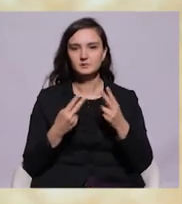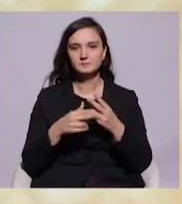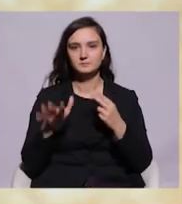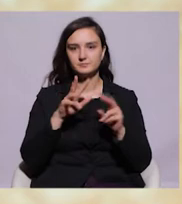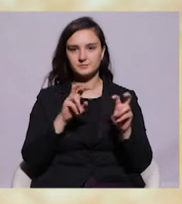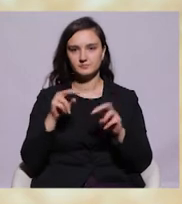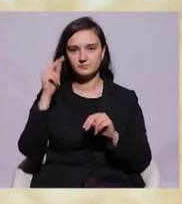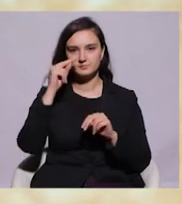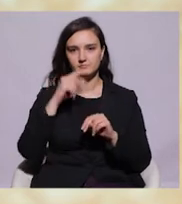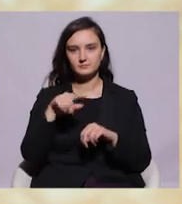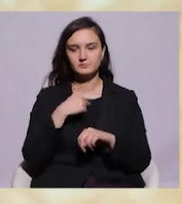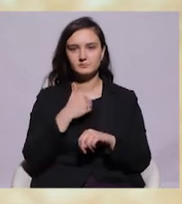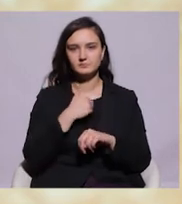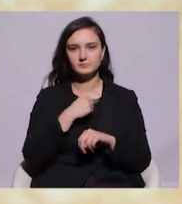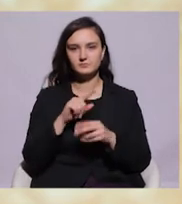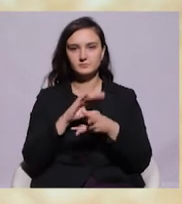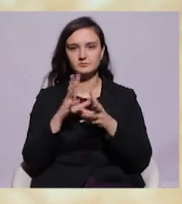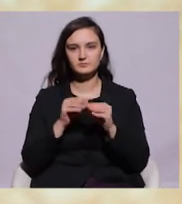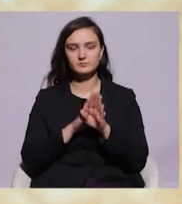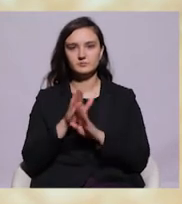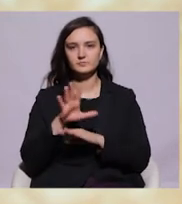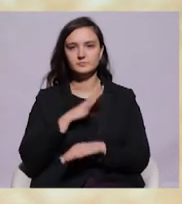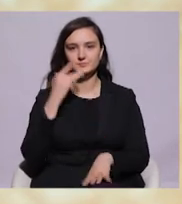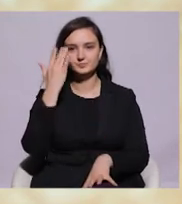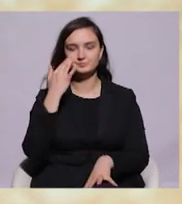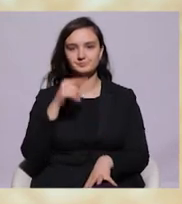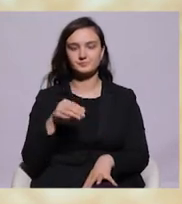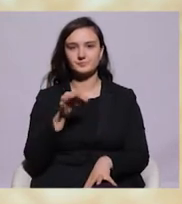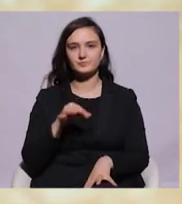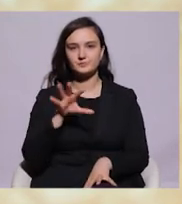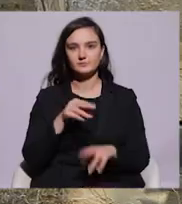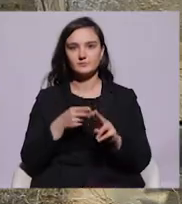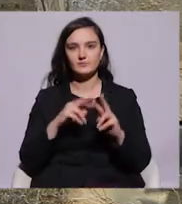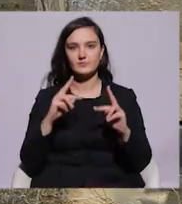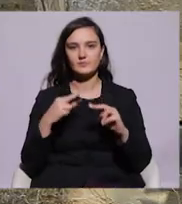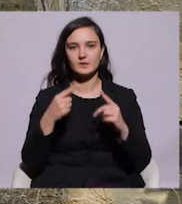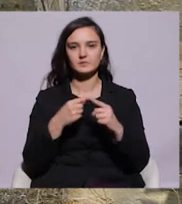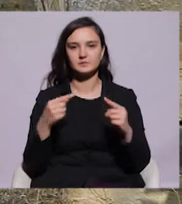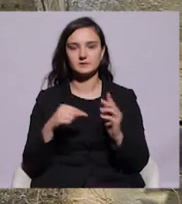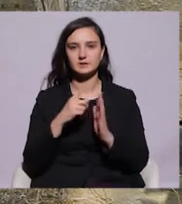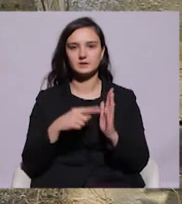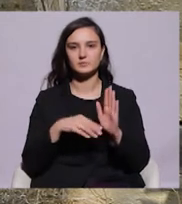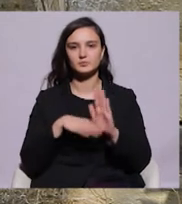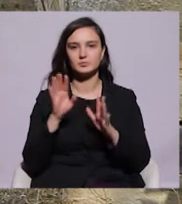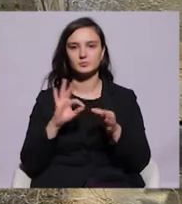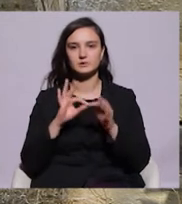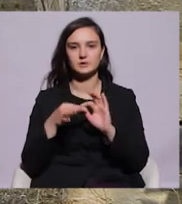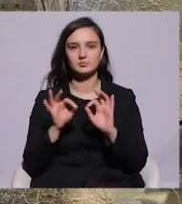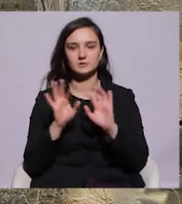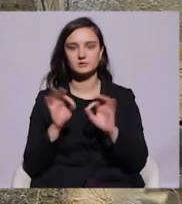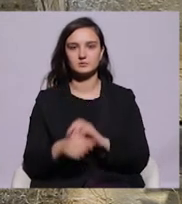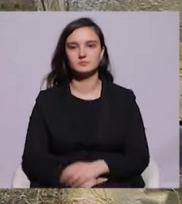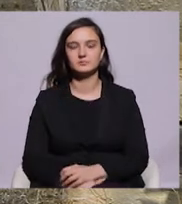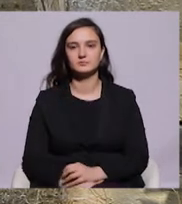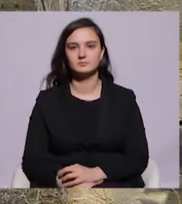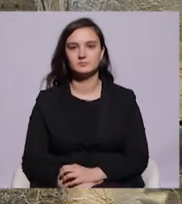თემის შესწავლას. Მე მინდა რომ სრულად შეგიქმნათ წარმოდგენა ამ რეგიონზე, ამიტომ გადავდივართ სხვადასხვა საკითხებზე, უფრო ფართოდ გავეცნოთ